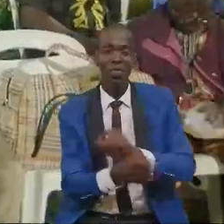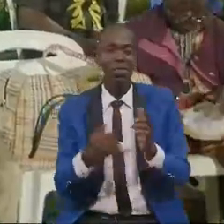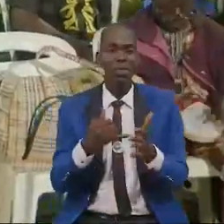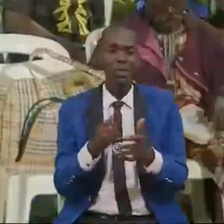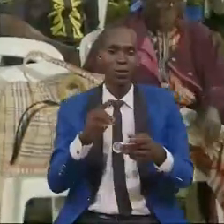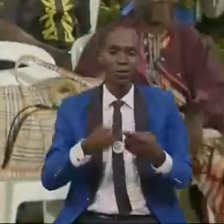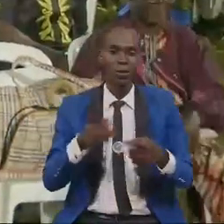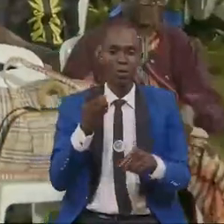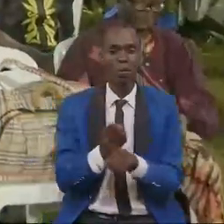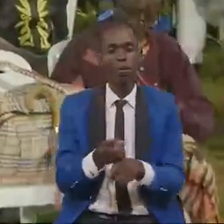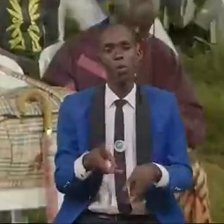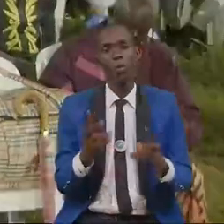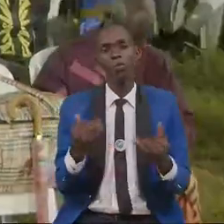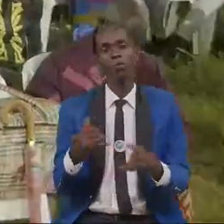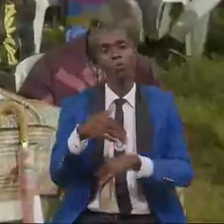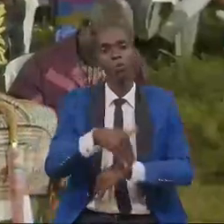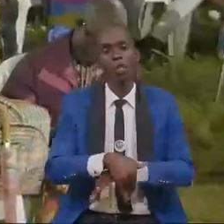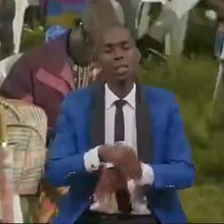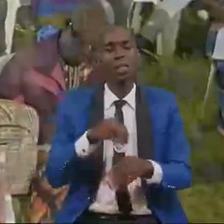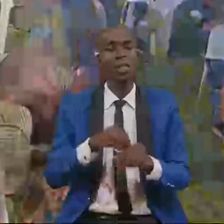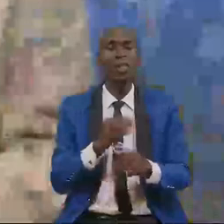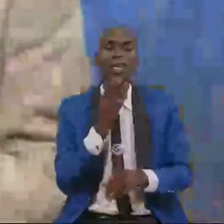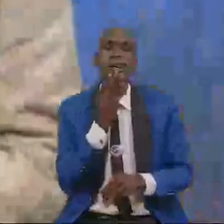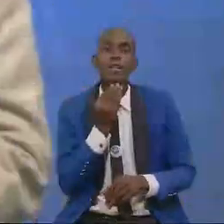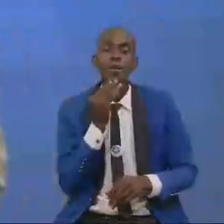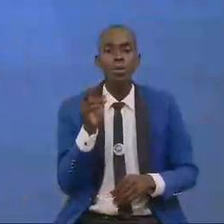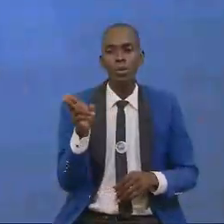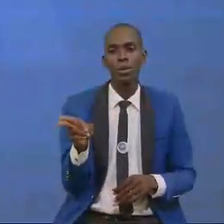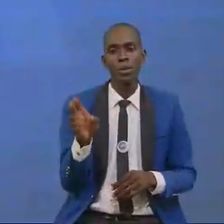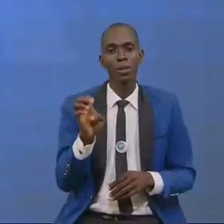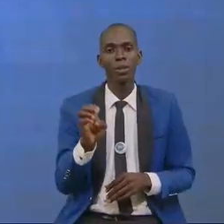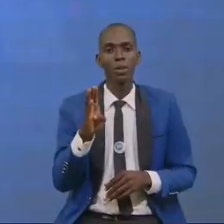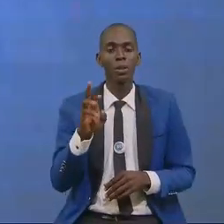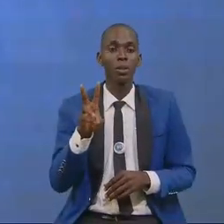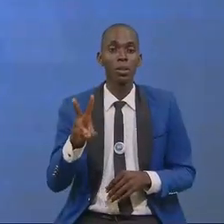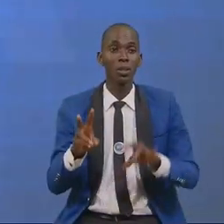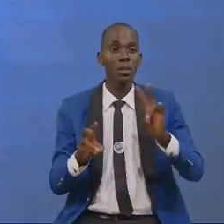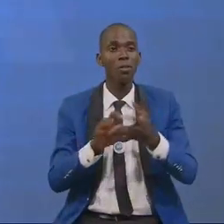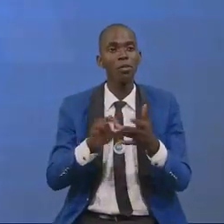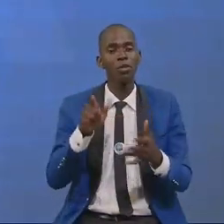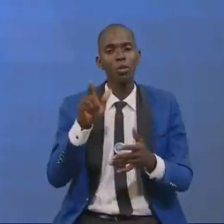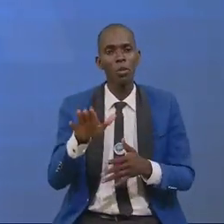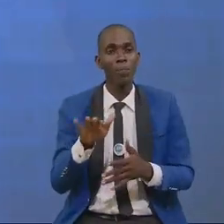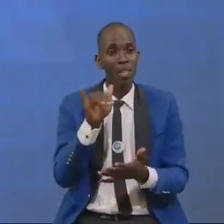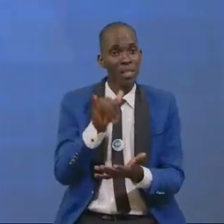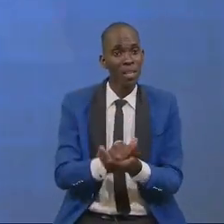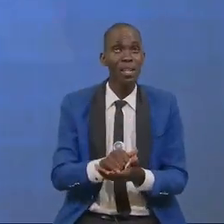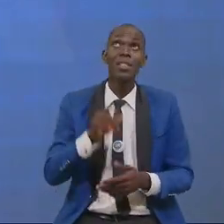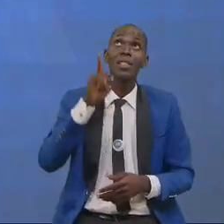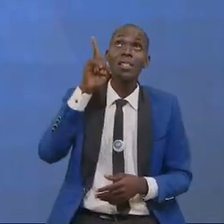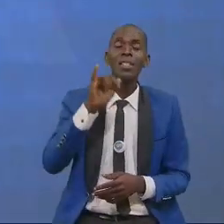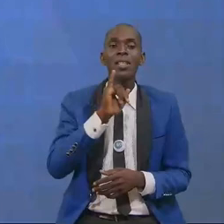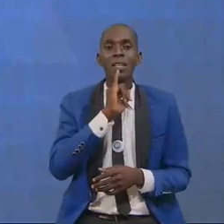ce soir en hébreux chapitre 7 lisons à partir 25 c'est pourquoi